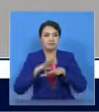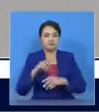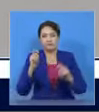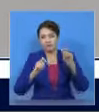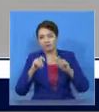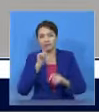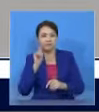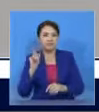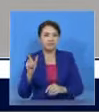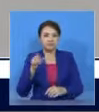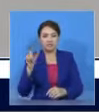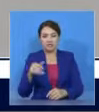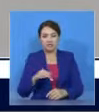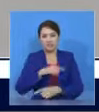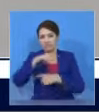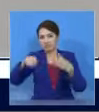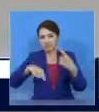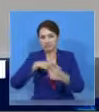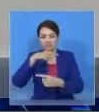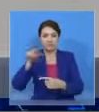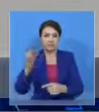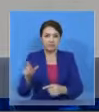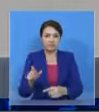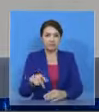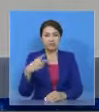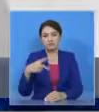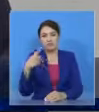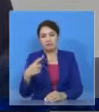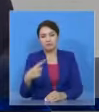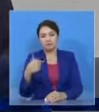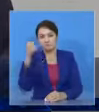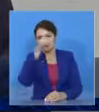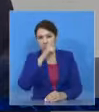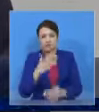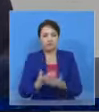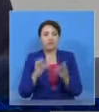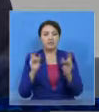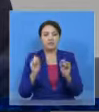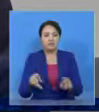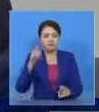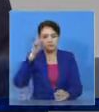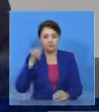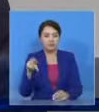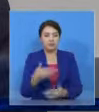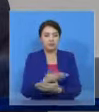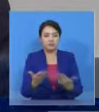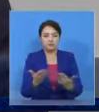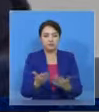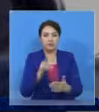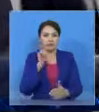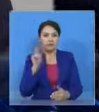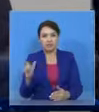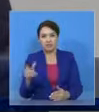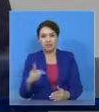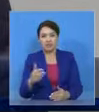предпринимателей рассказ и жива я жива b и как вы знаете основная молодежь является